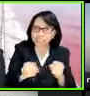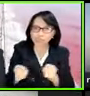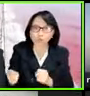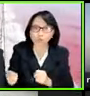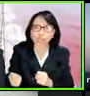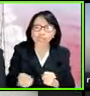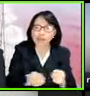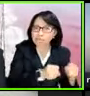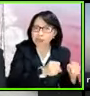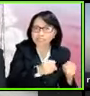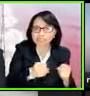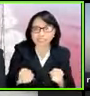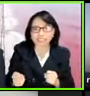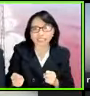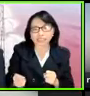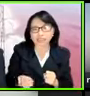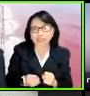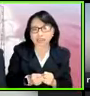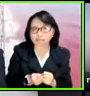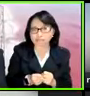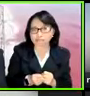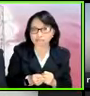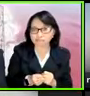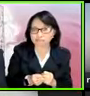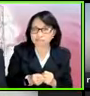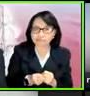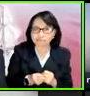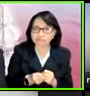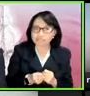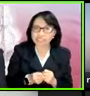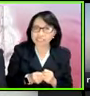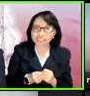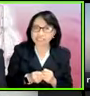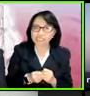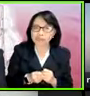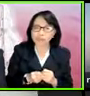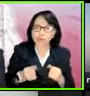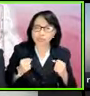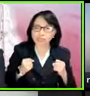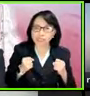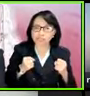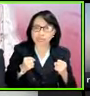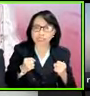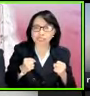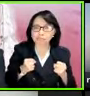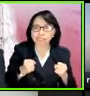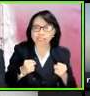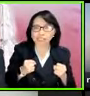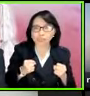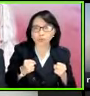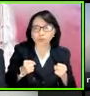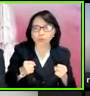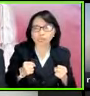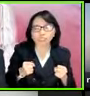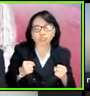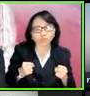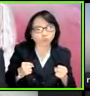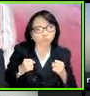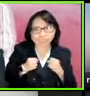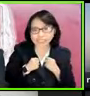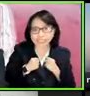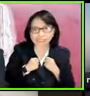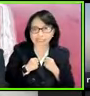banyak sekali keunggulan banyak sekali kelebihan dan kita tidak boleh menyimpan kelebihan dan keunggulan